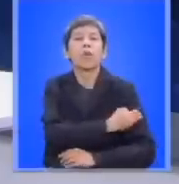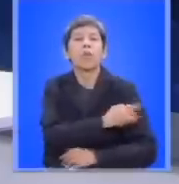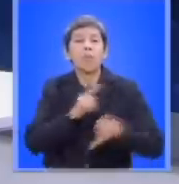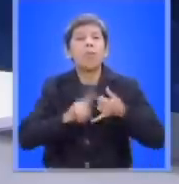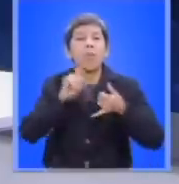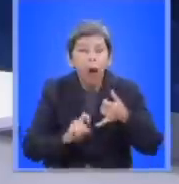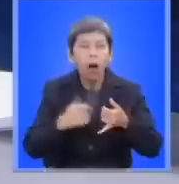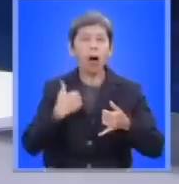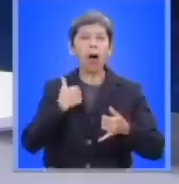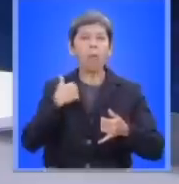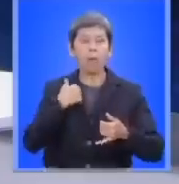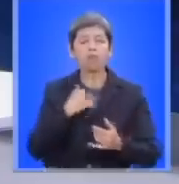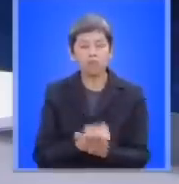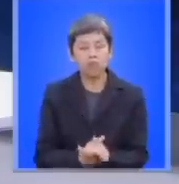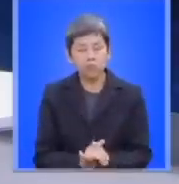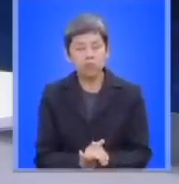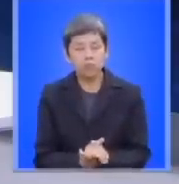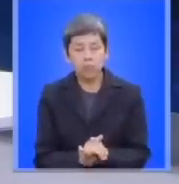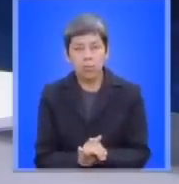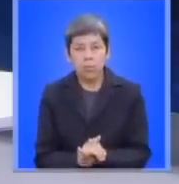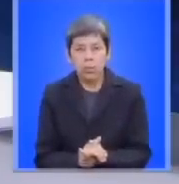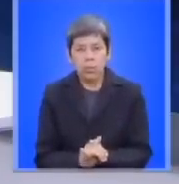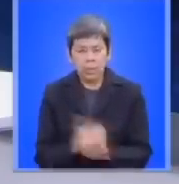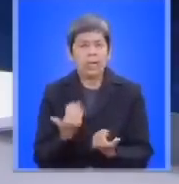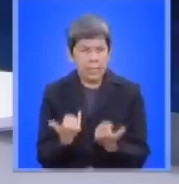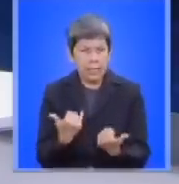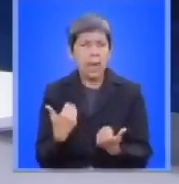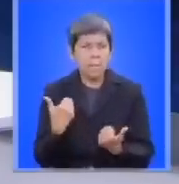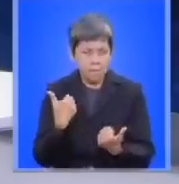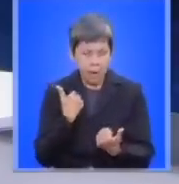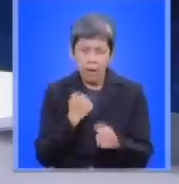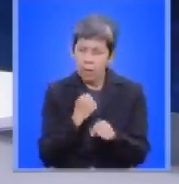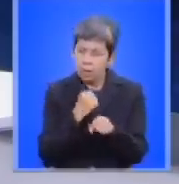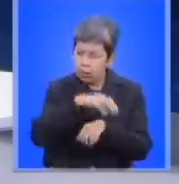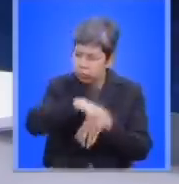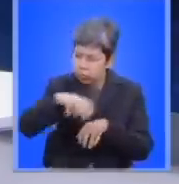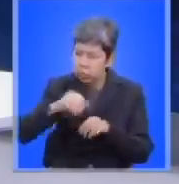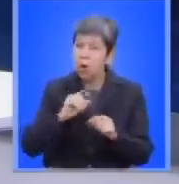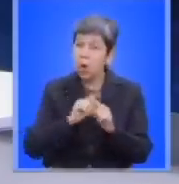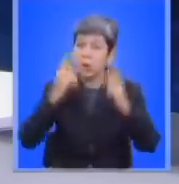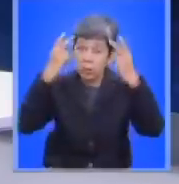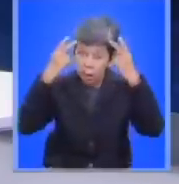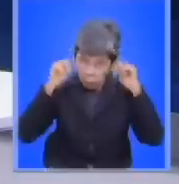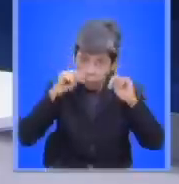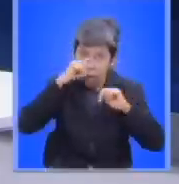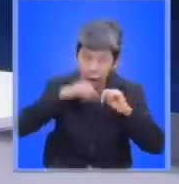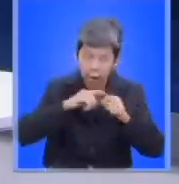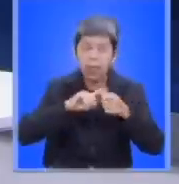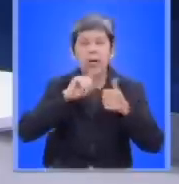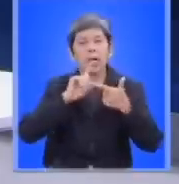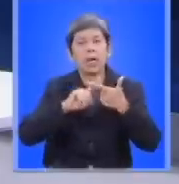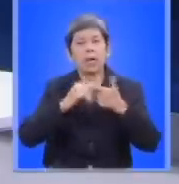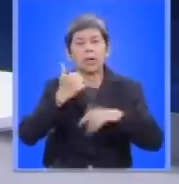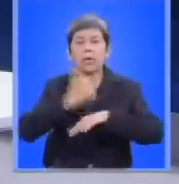าเกาะติดสถานการณ์พร้อมกัน ค่ะรวมถึงวันนี้นะคะก็มีแถลงการจากหลายหน่วยงานทั้งนายกรัฐมนตรีนะคะรวมไปถึงรัฐม